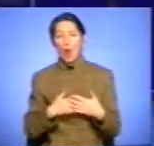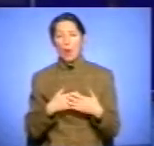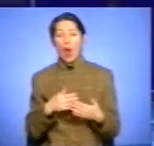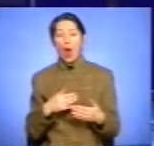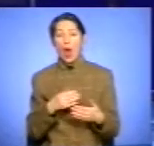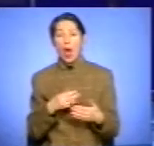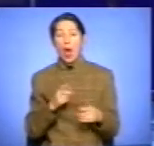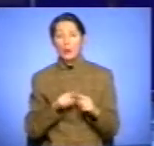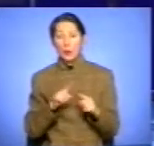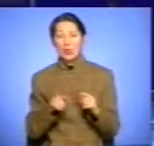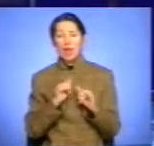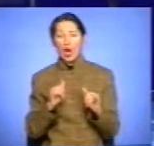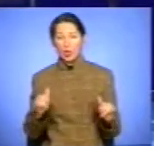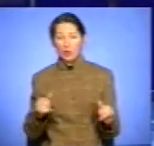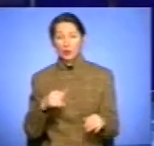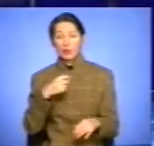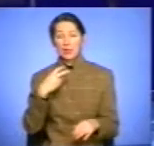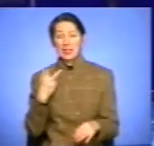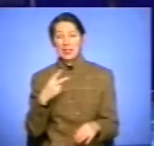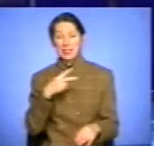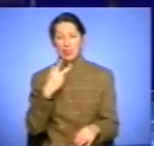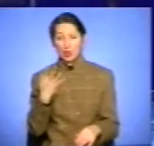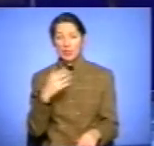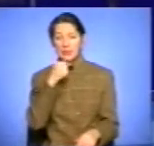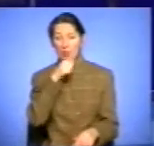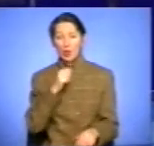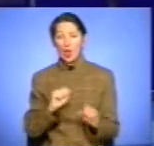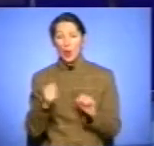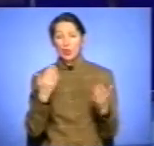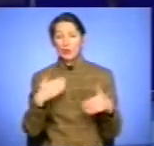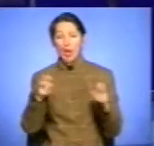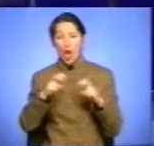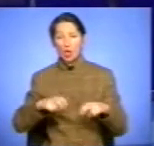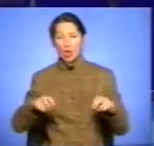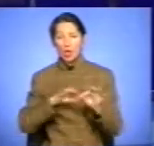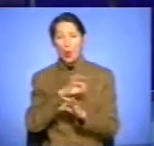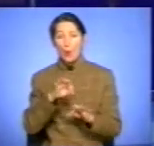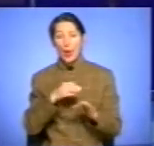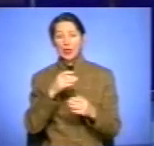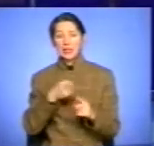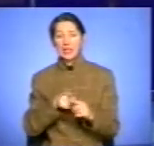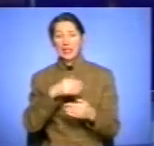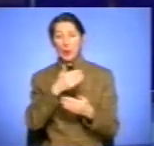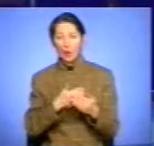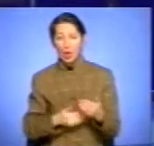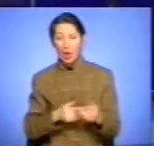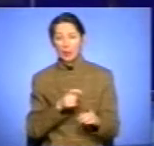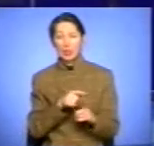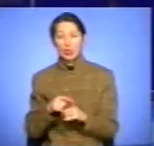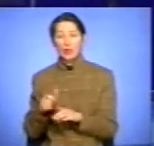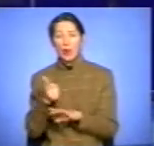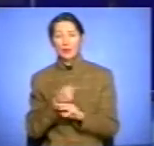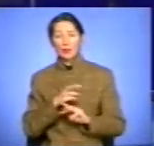на 2013-2014 роки у цієї програми за словами Азарова